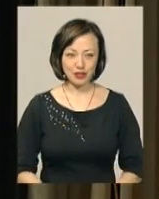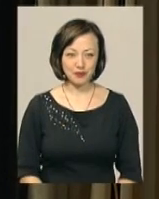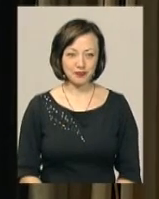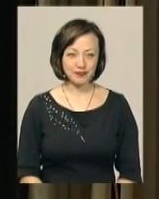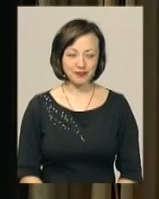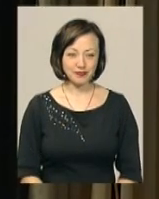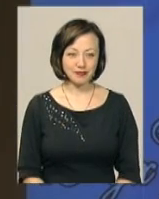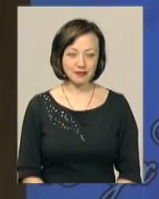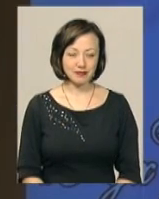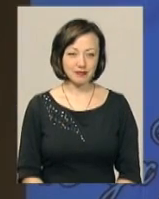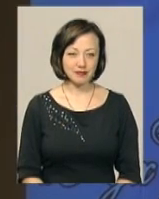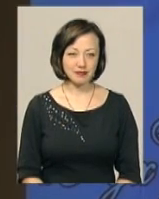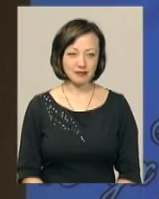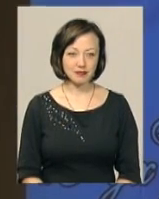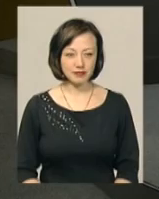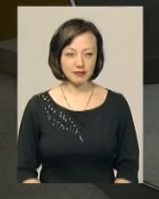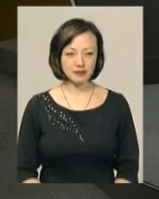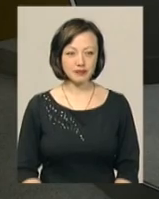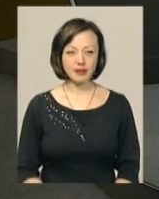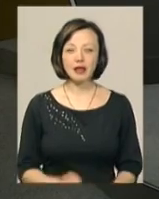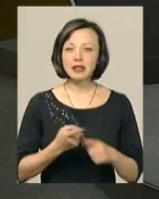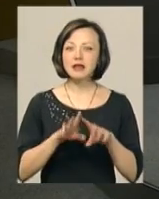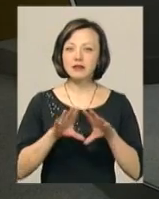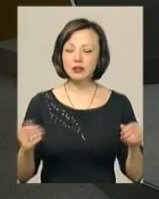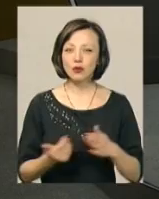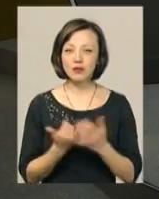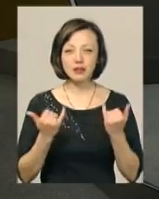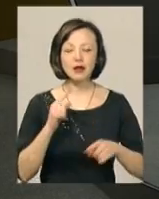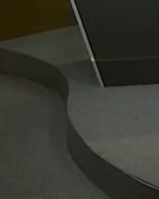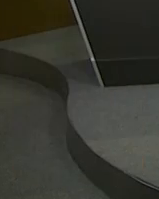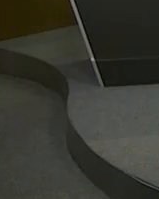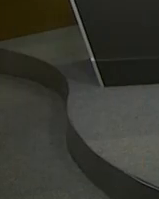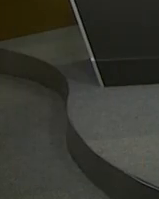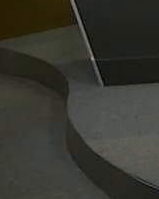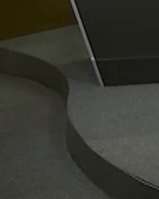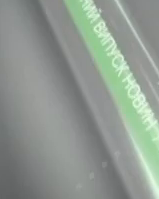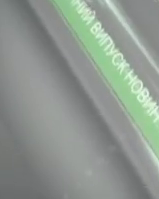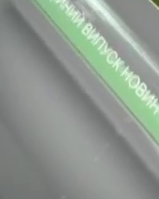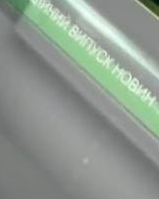Володимир Паламар, новини Поділля Центр. Це всі новини на цю годину. Побачимось.